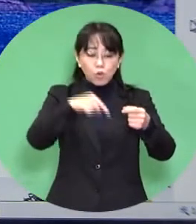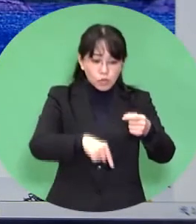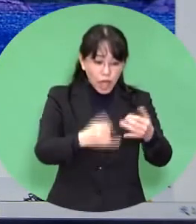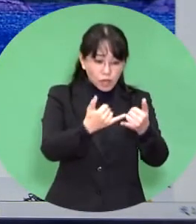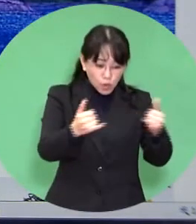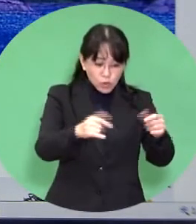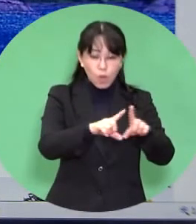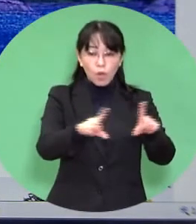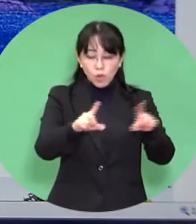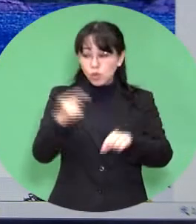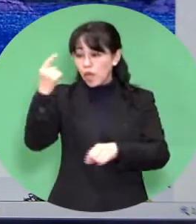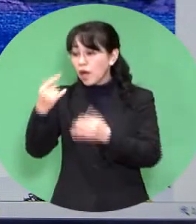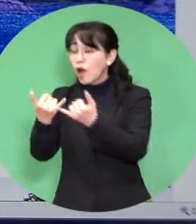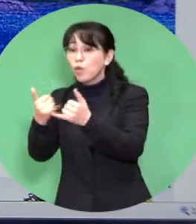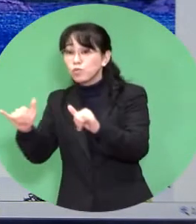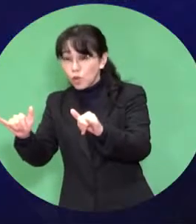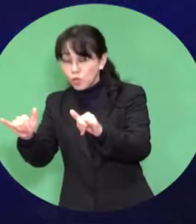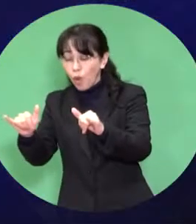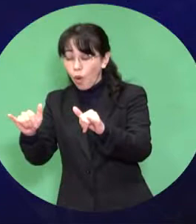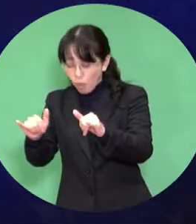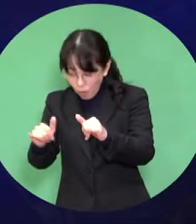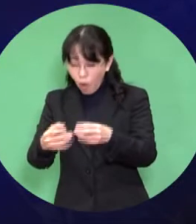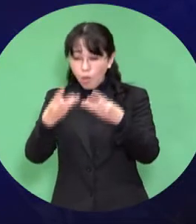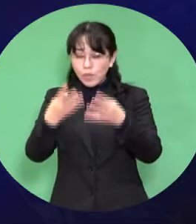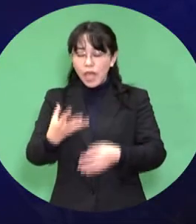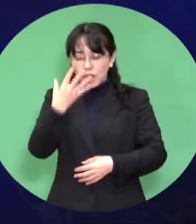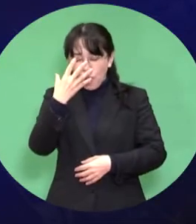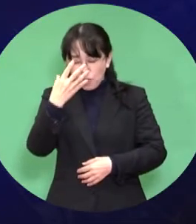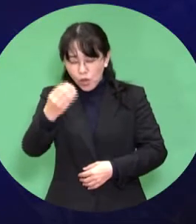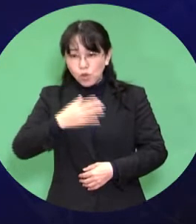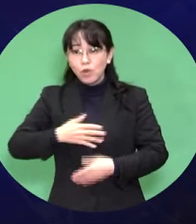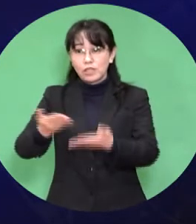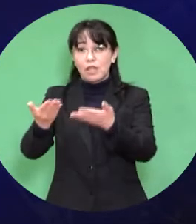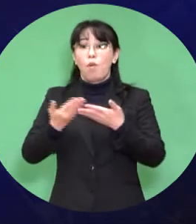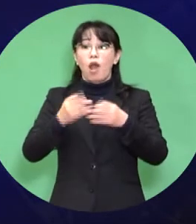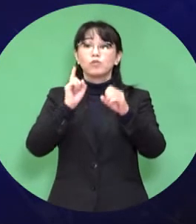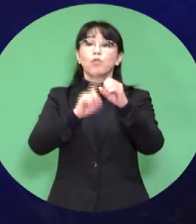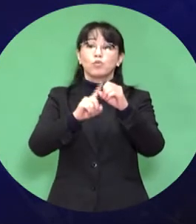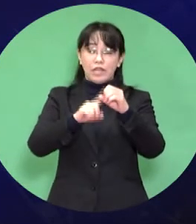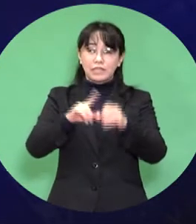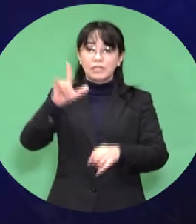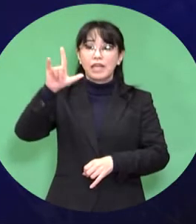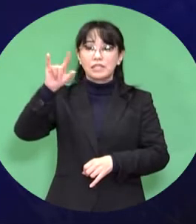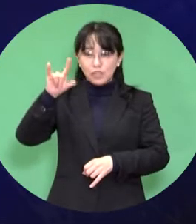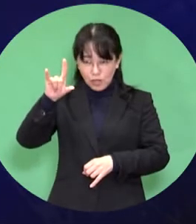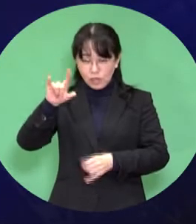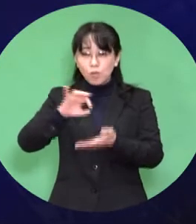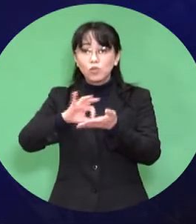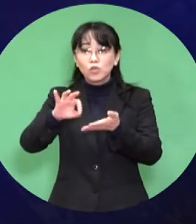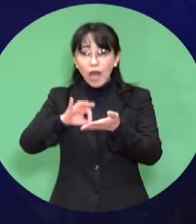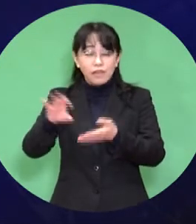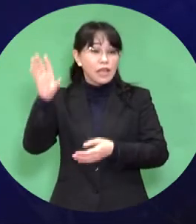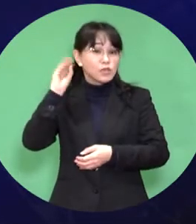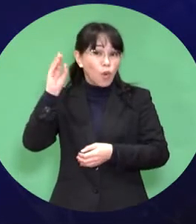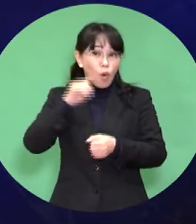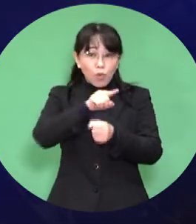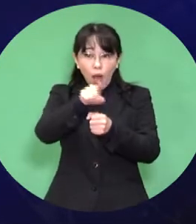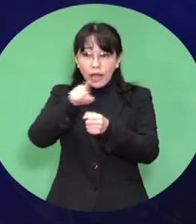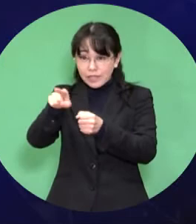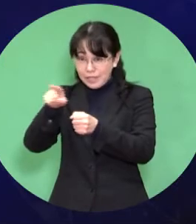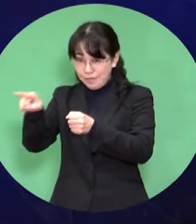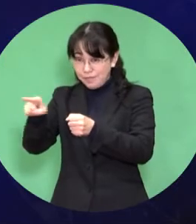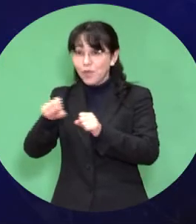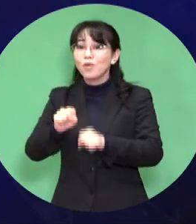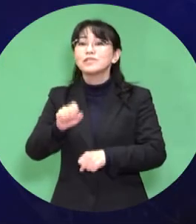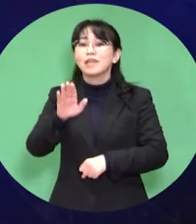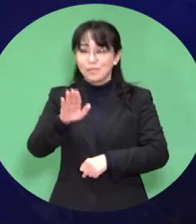ろん、外国人旅行者にも三重県の魅力を知ってもらおうと、インスタグラムを活用して情報発信を行っ